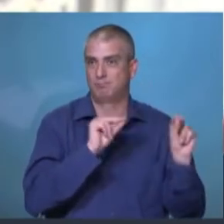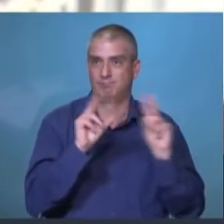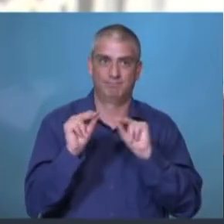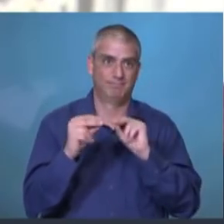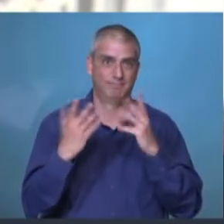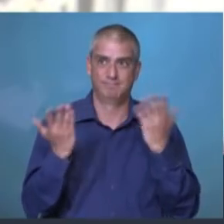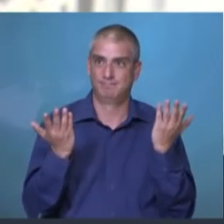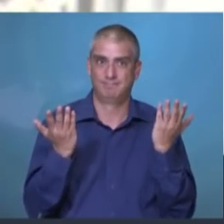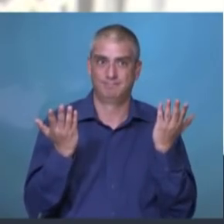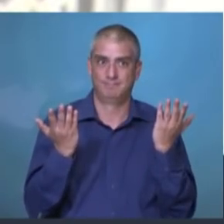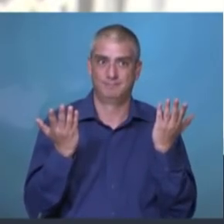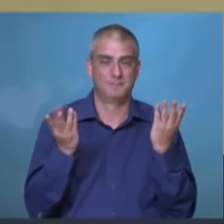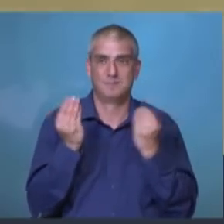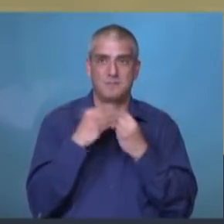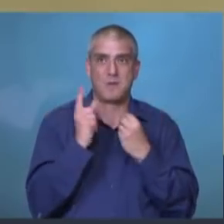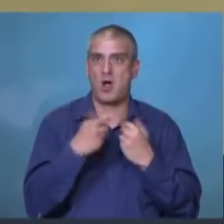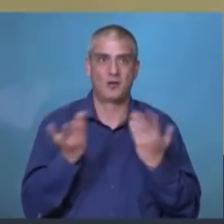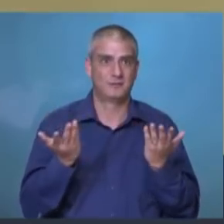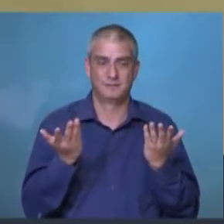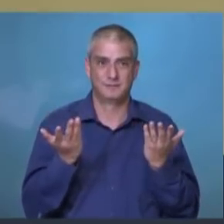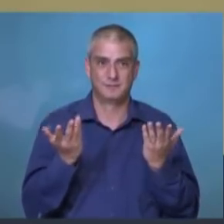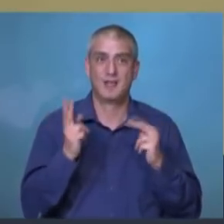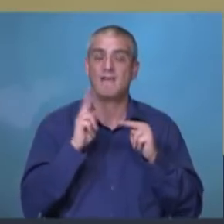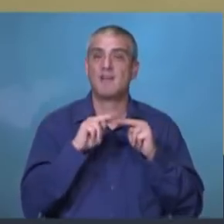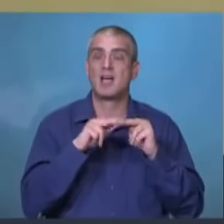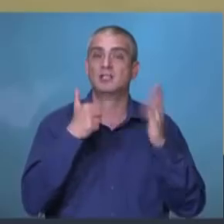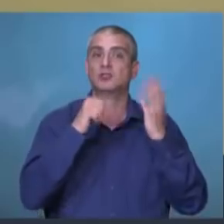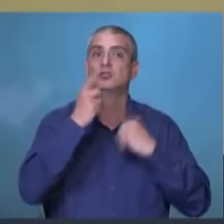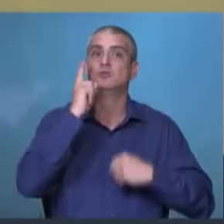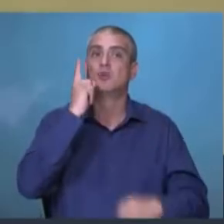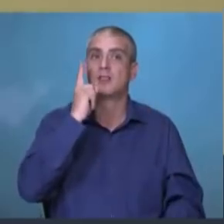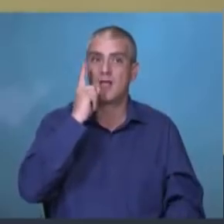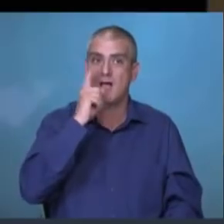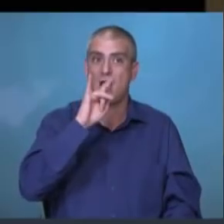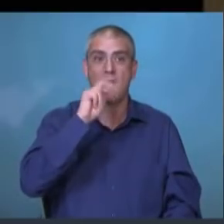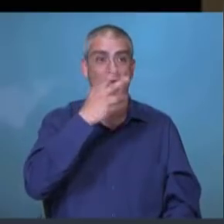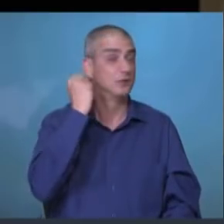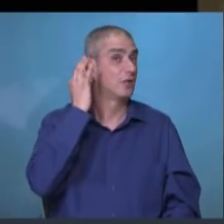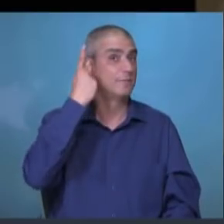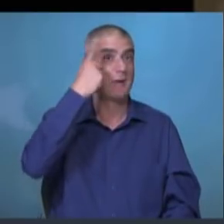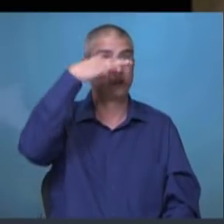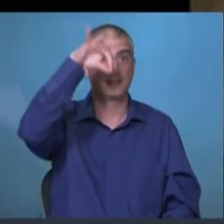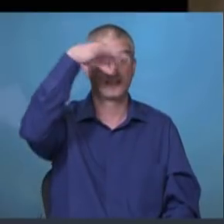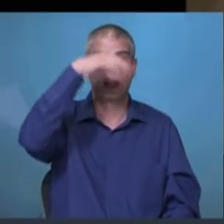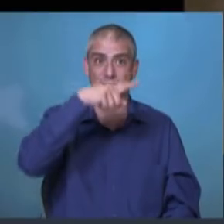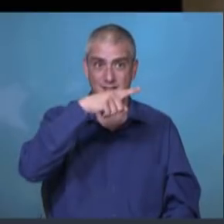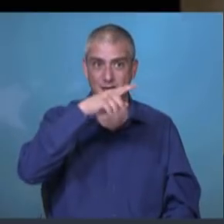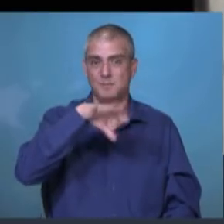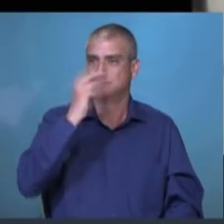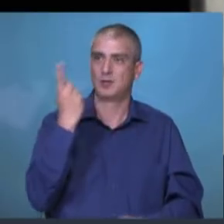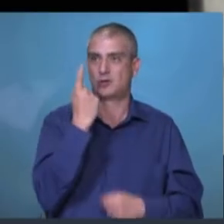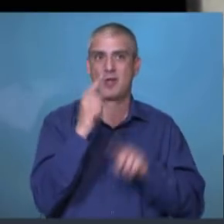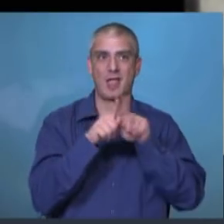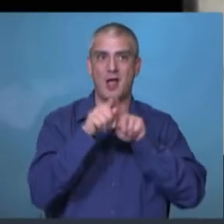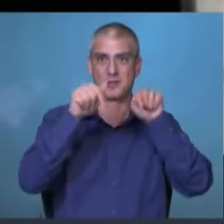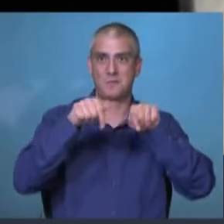name. What do you need? וכך אחרי כמעט 60 שנה, חנה שהייתה בת יחידה, גילתה שיש לה אחות